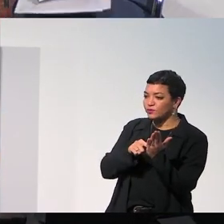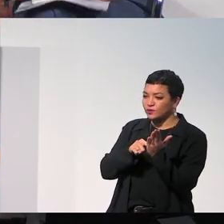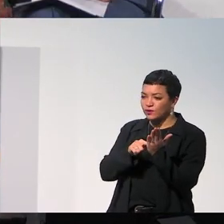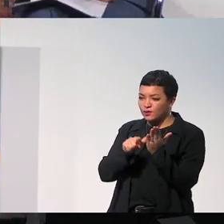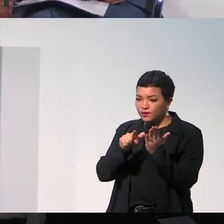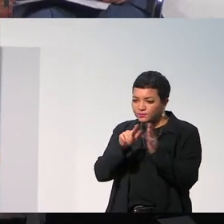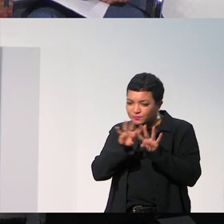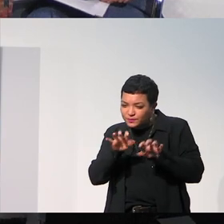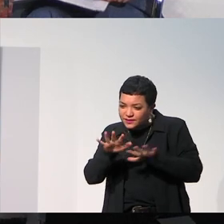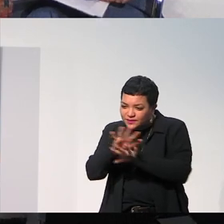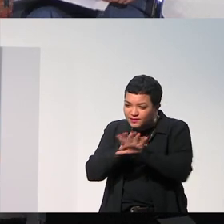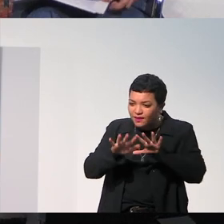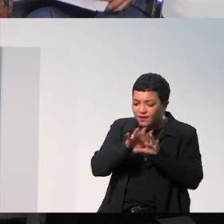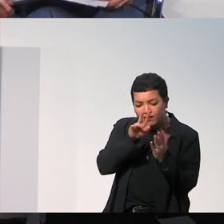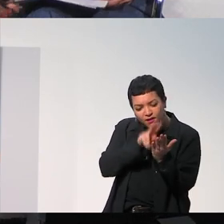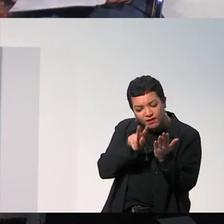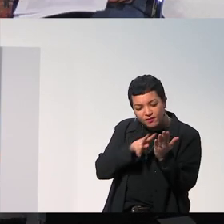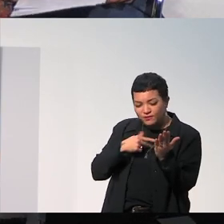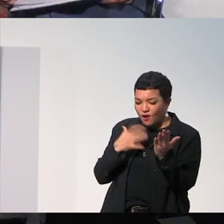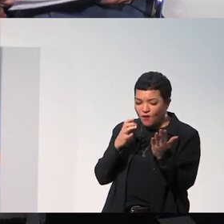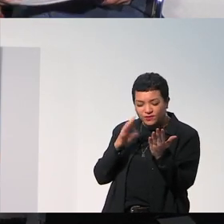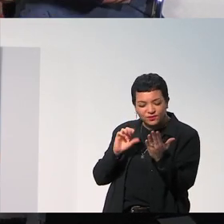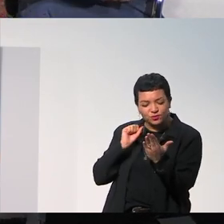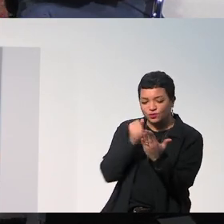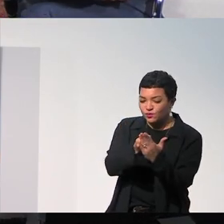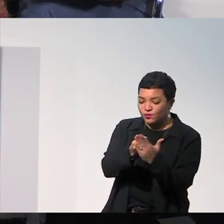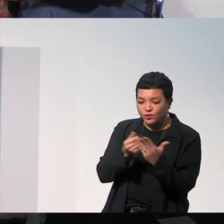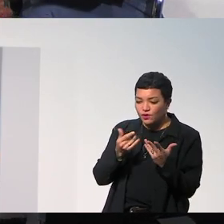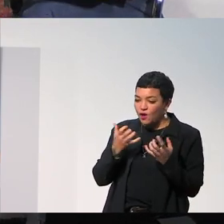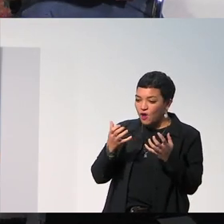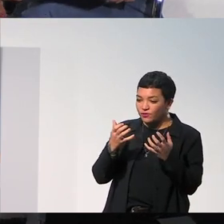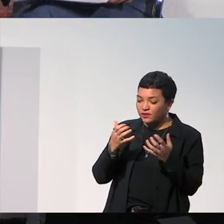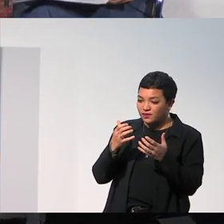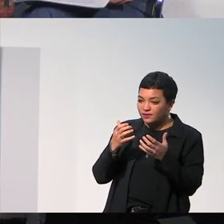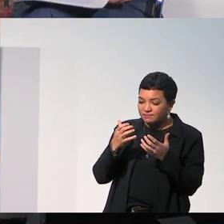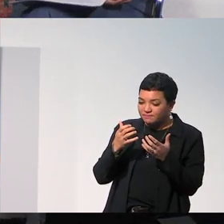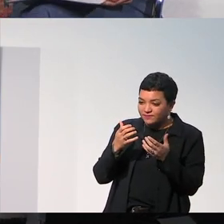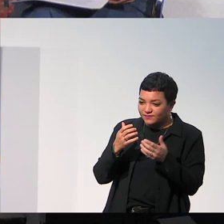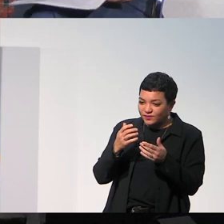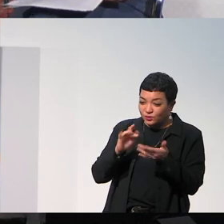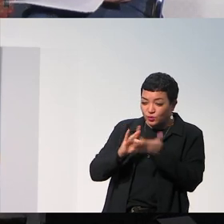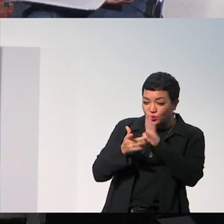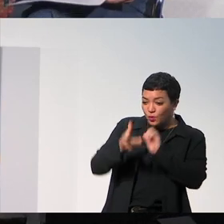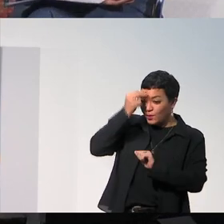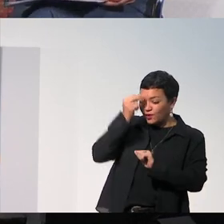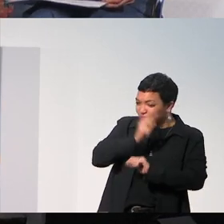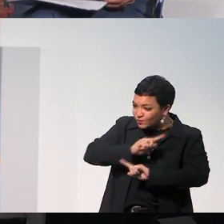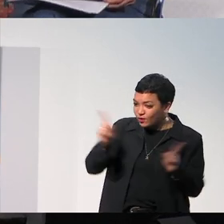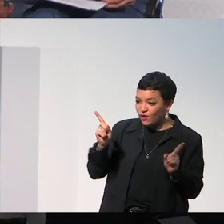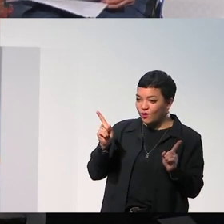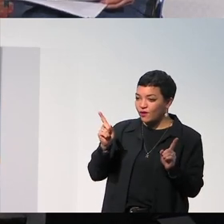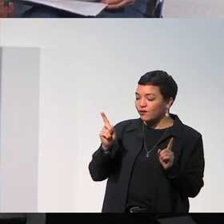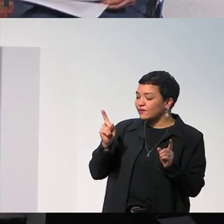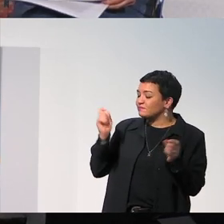mystère, et j'avais envie de rester dans ce mystère-là, de ne pas tout comprendre, mais je trouvais que c'était beau, c'était magique, c'était totalement